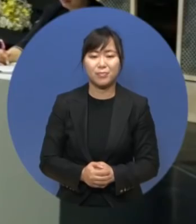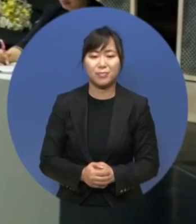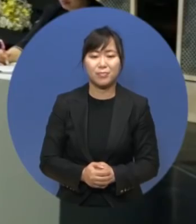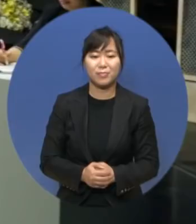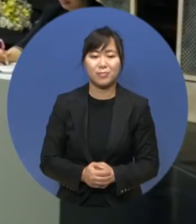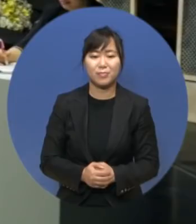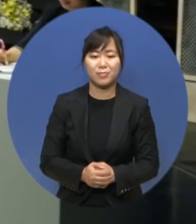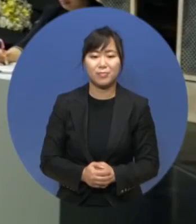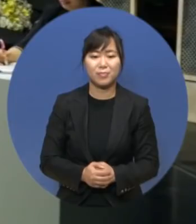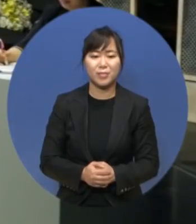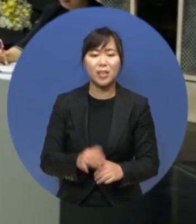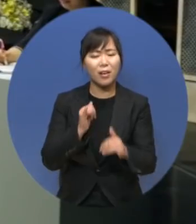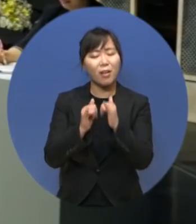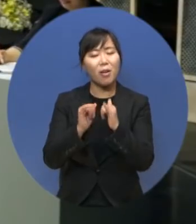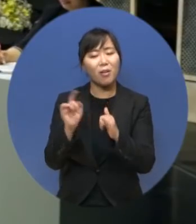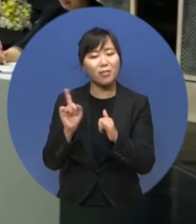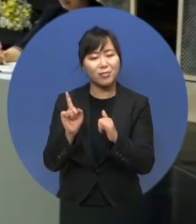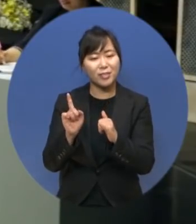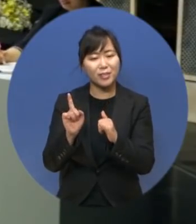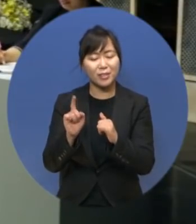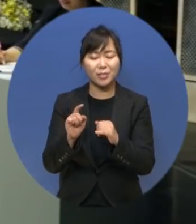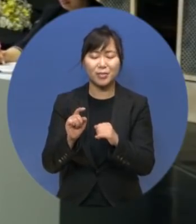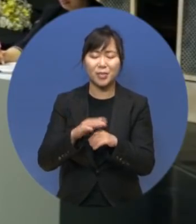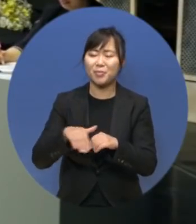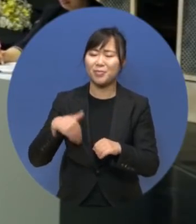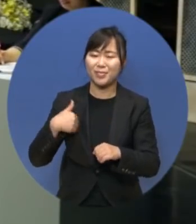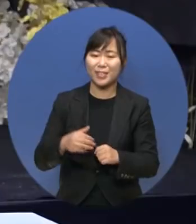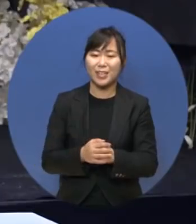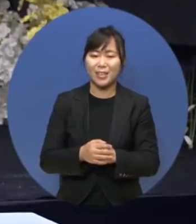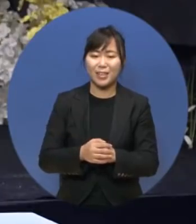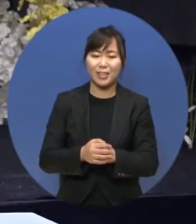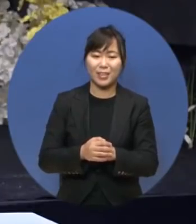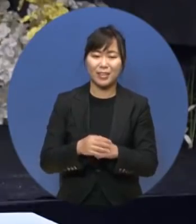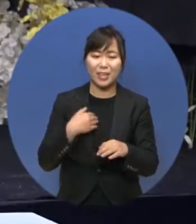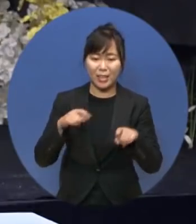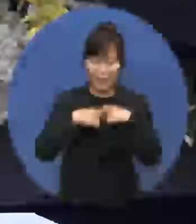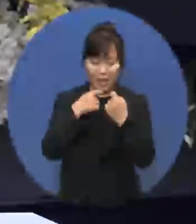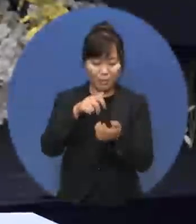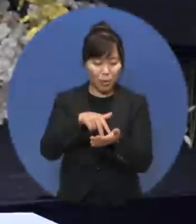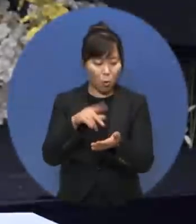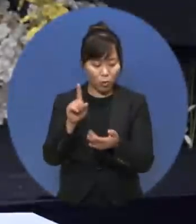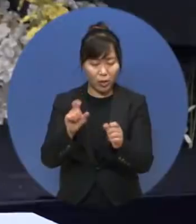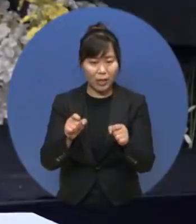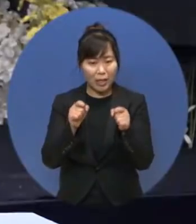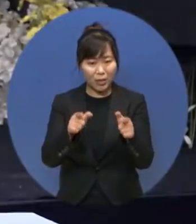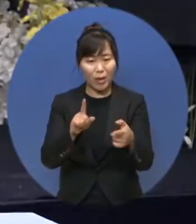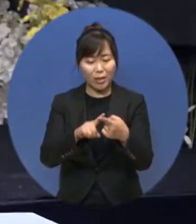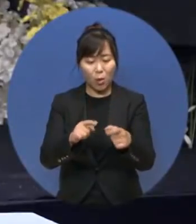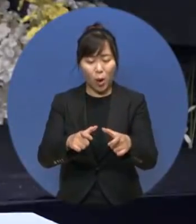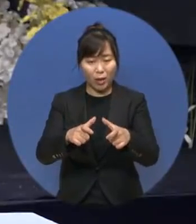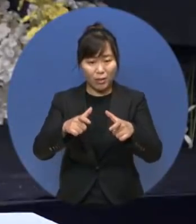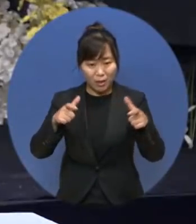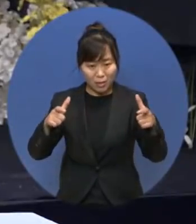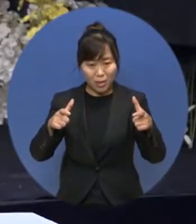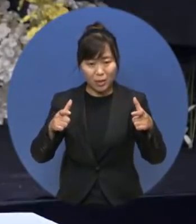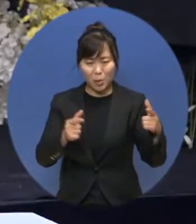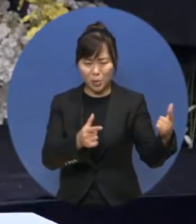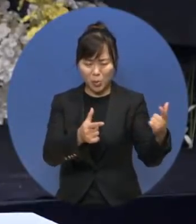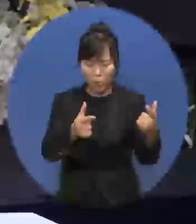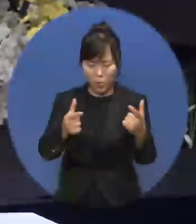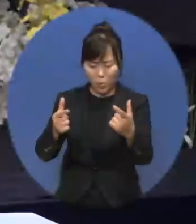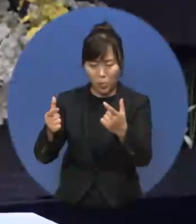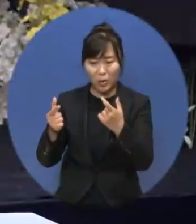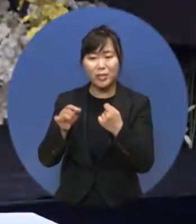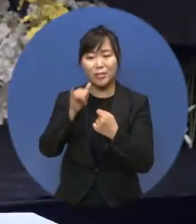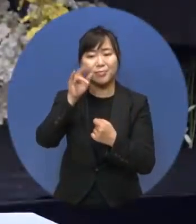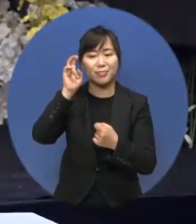네, 인터뷰 어떻게 보셨는지 모르겠습니다. 저 개인적으로는 어떤 이제 기회 확대라는 부분이 좀 공통적으로